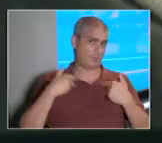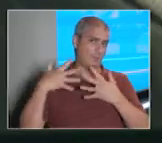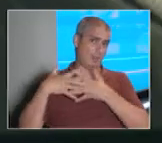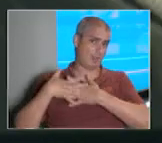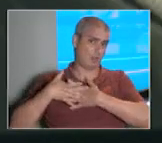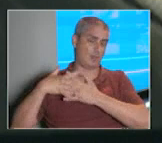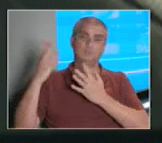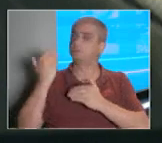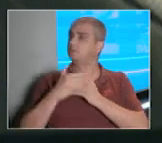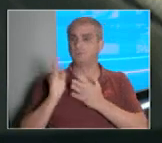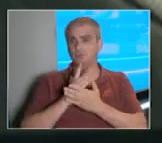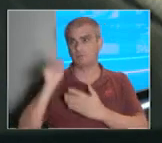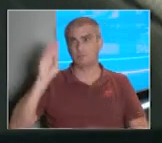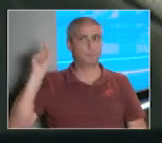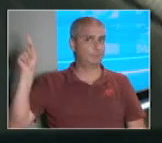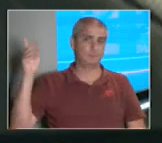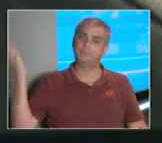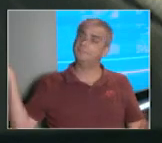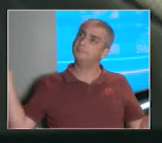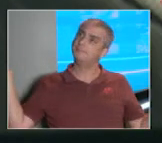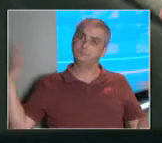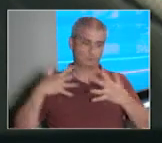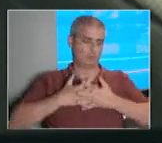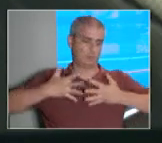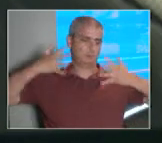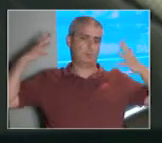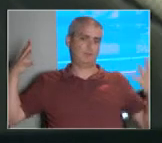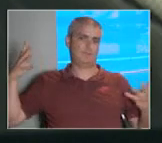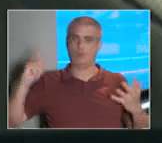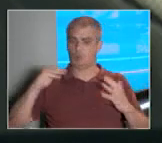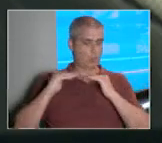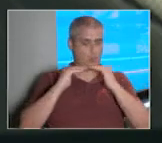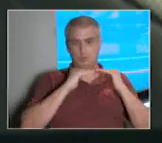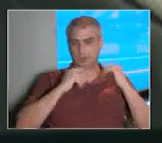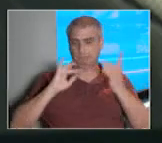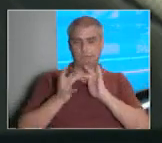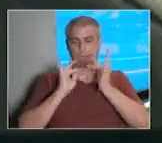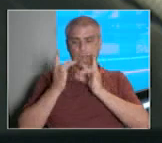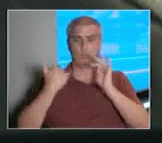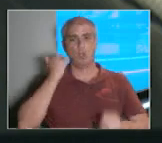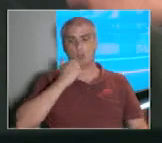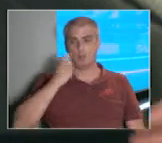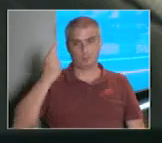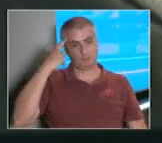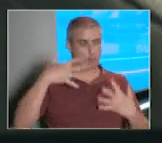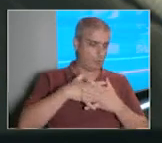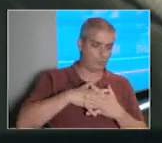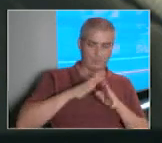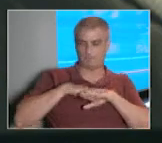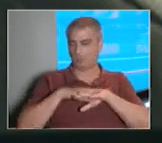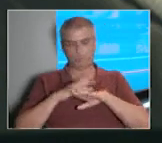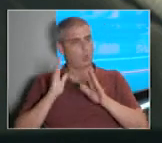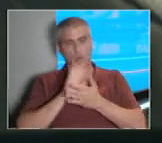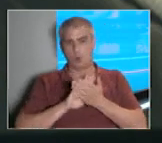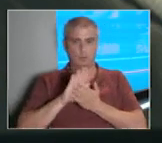לקואליציה. בסוף מי שיקבע זה נתניהו, כי זו קואליציה רחבה, היא לא הומוגנית, היא מסתכסכת כל יום, הם חשבו על אחדות, חשבו על פיוס, זה לא